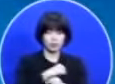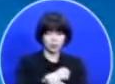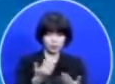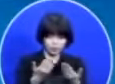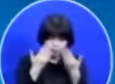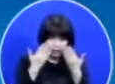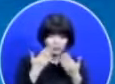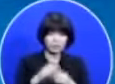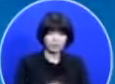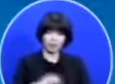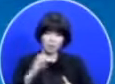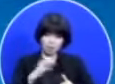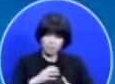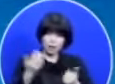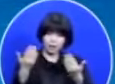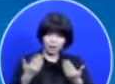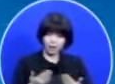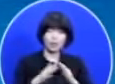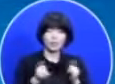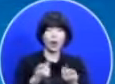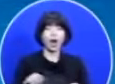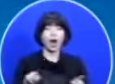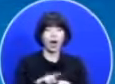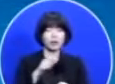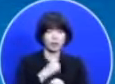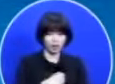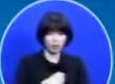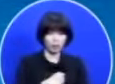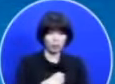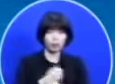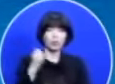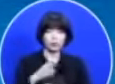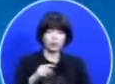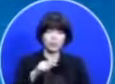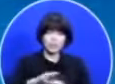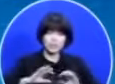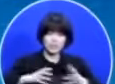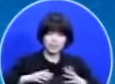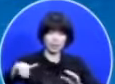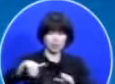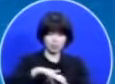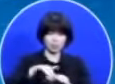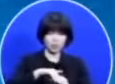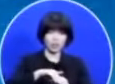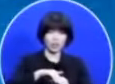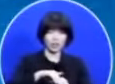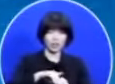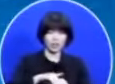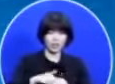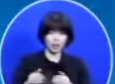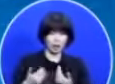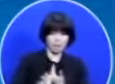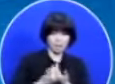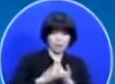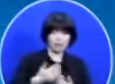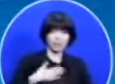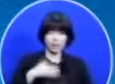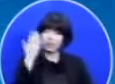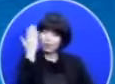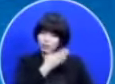자 핍박 당하는 자 와 함께 하고 그리고 이 세상 문화의 거슬려서 내가 정결하고